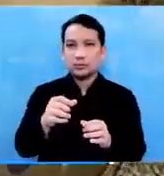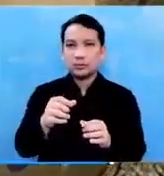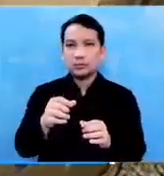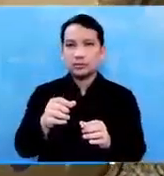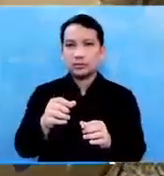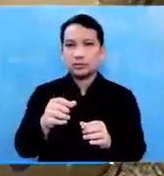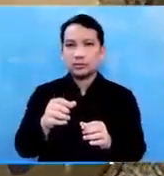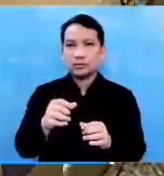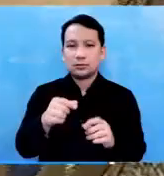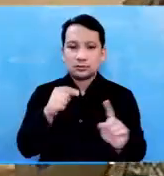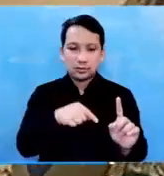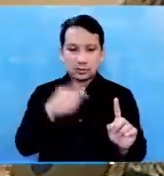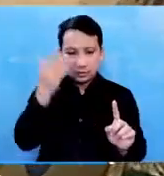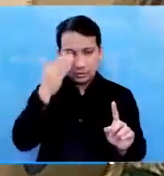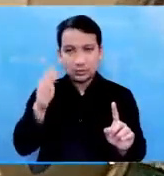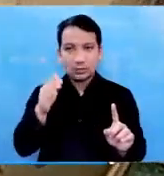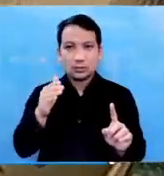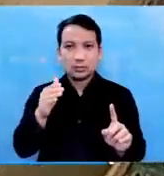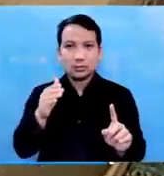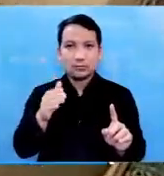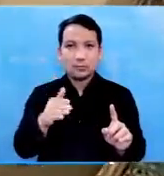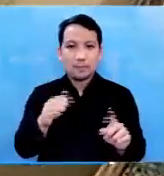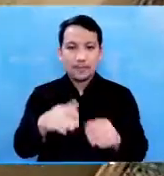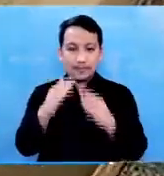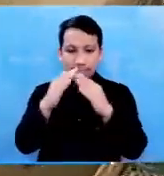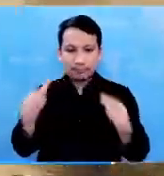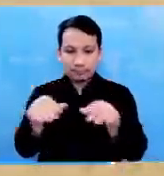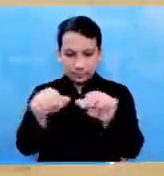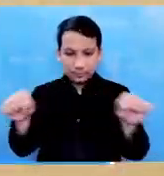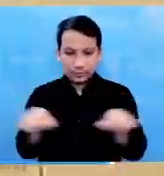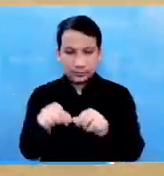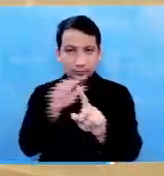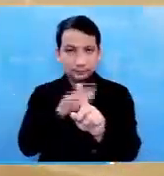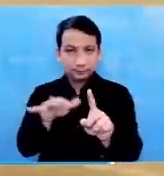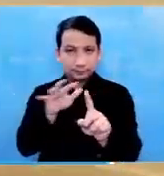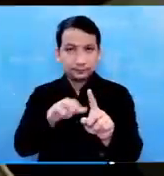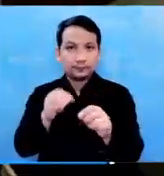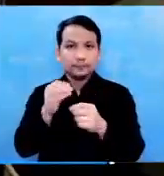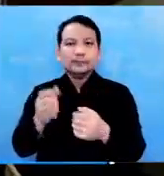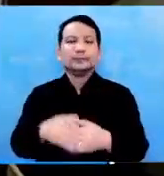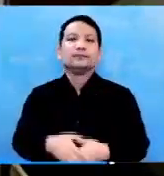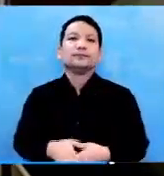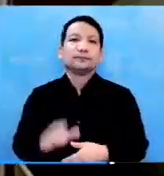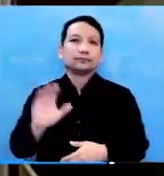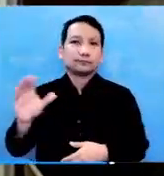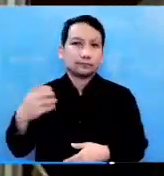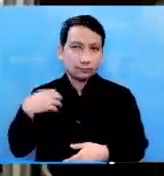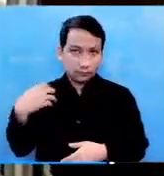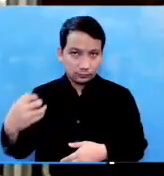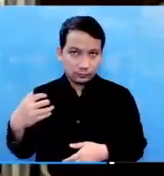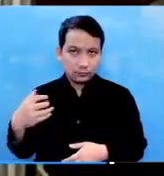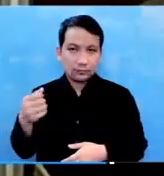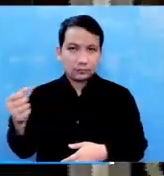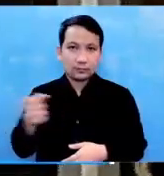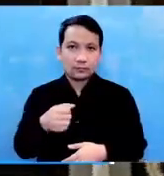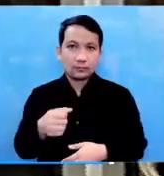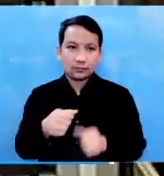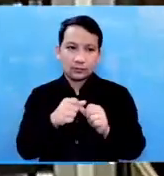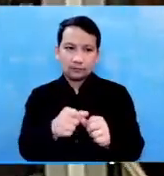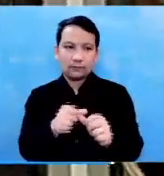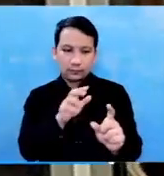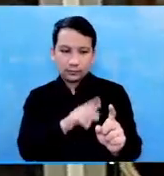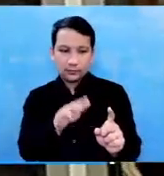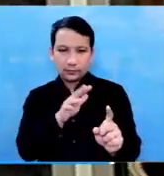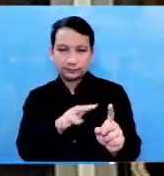hindi niya alam na under surveillance na namin yung area na yan at saka yung box niya. So we are observing him. Mm-hmm.